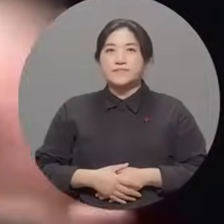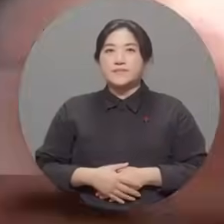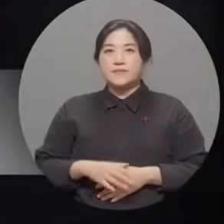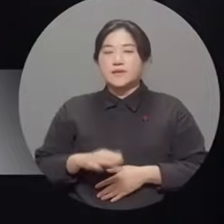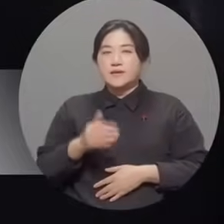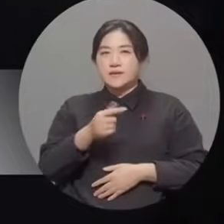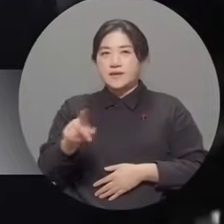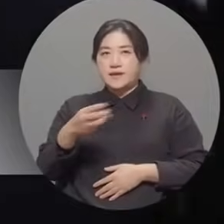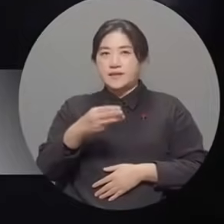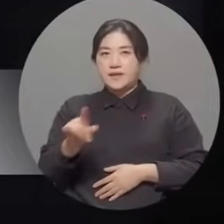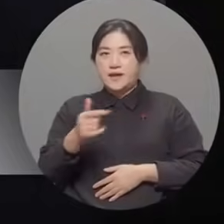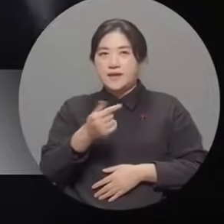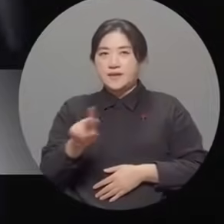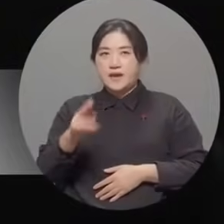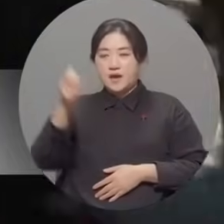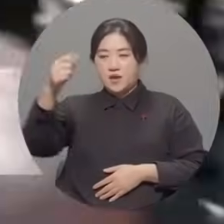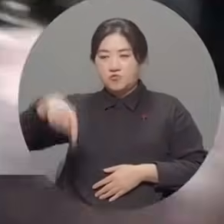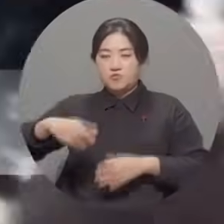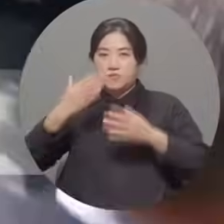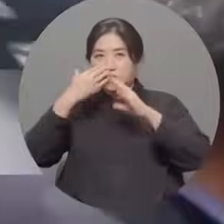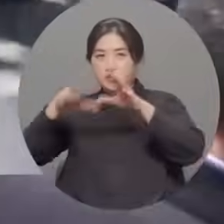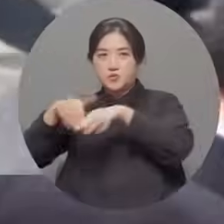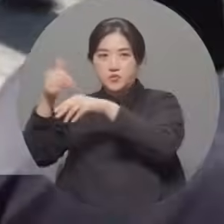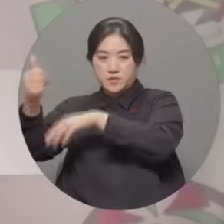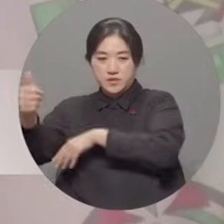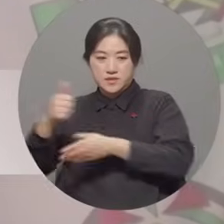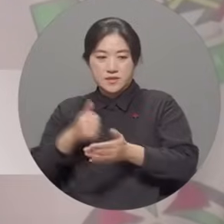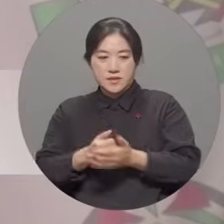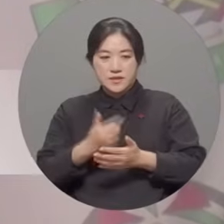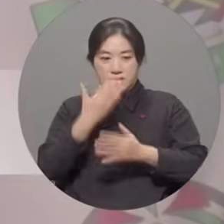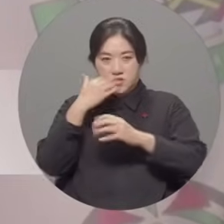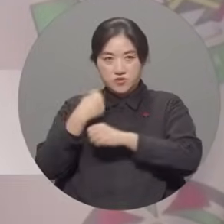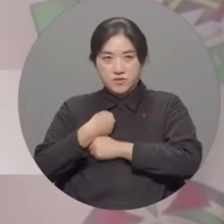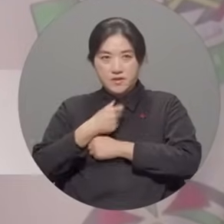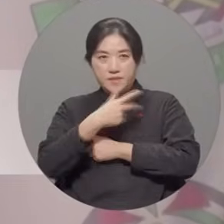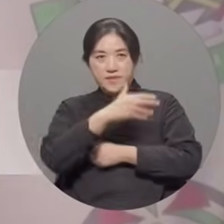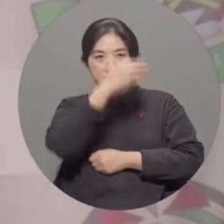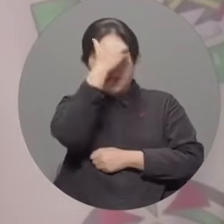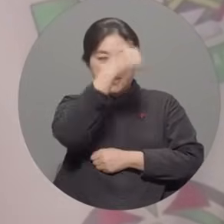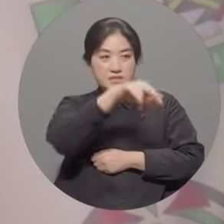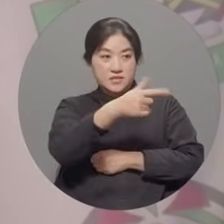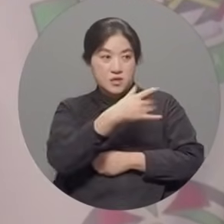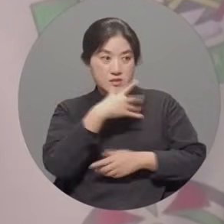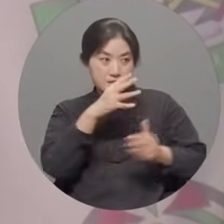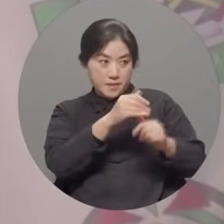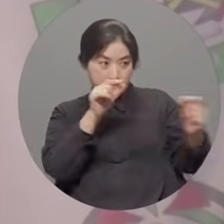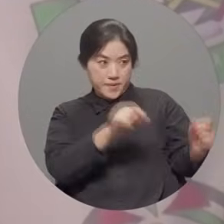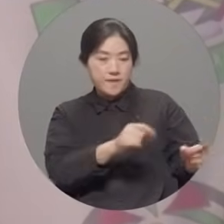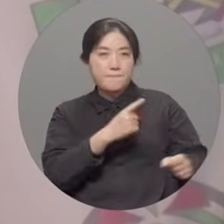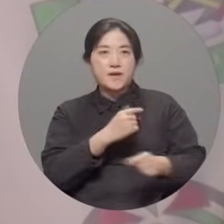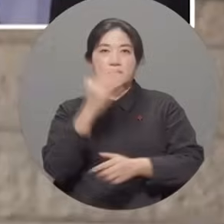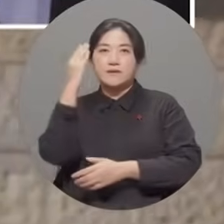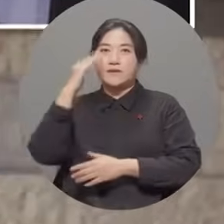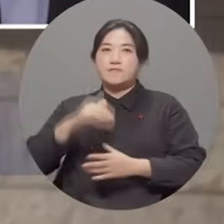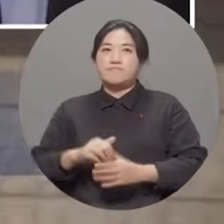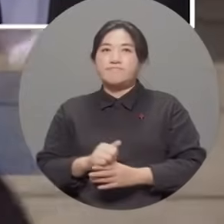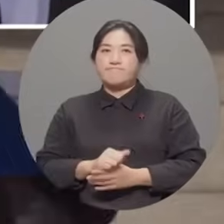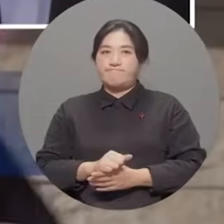베냐민 네타냐후 이스라엘 총리는 이스라엘군이 하마스 지도자인 시누아르를 곧 체포할 수 있다고 밝혔습니다.